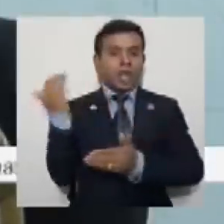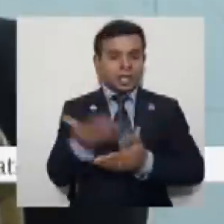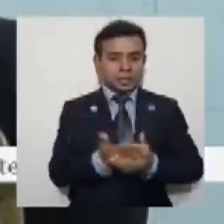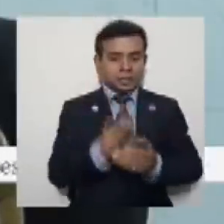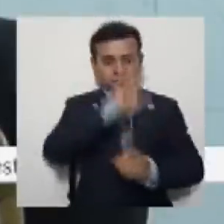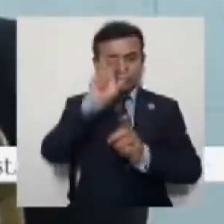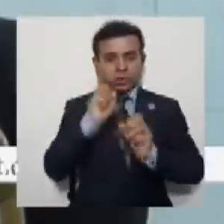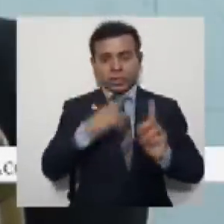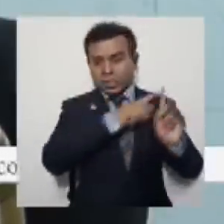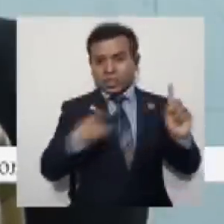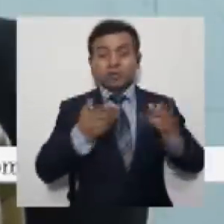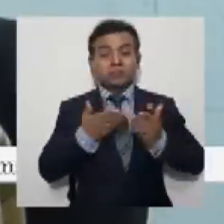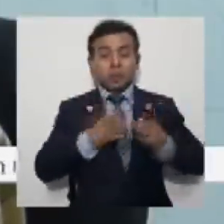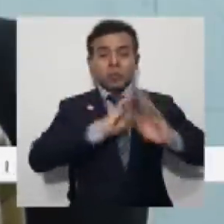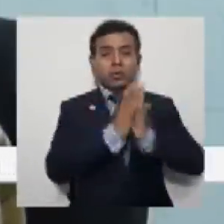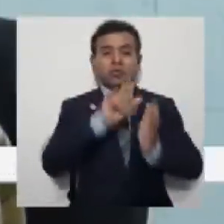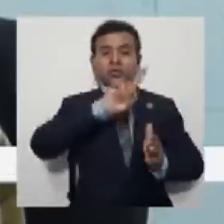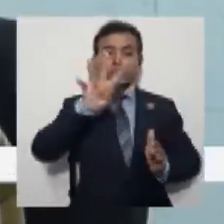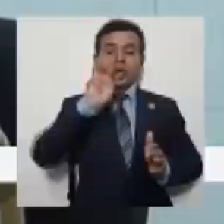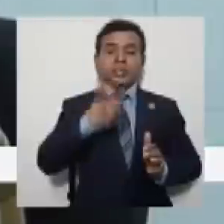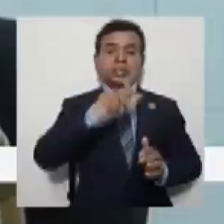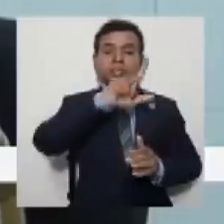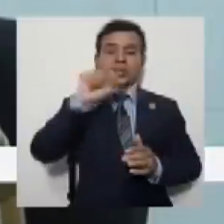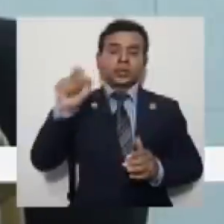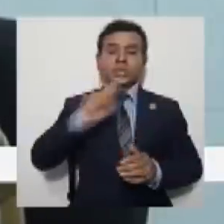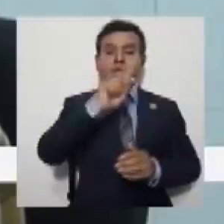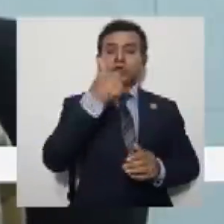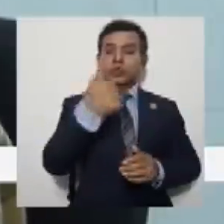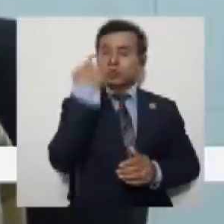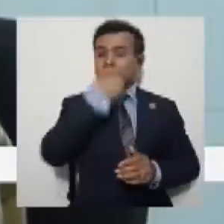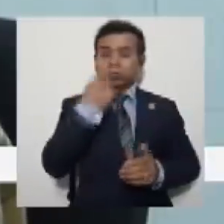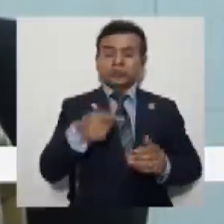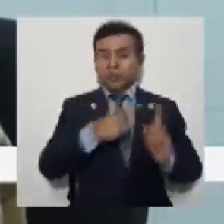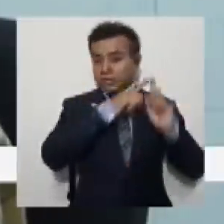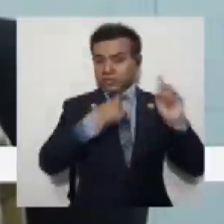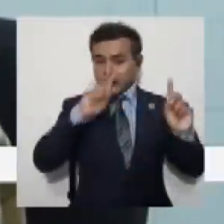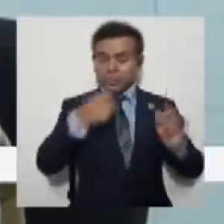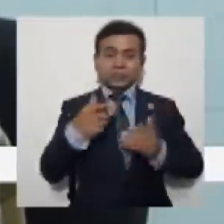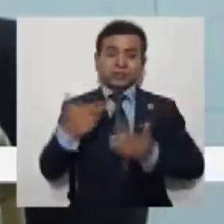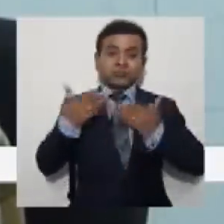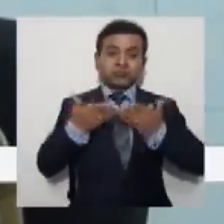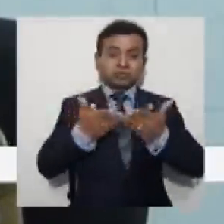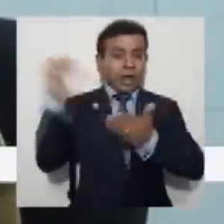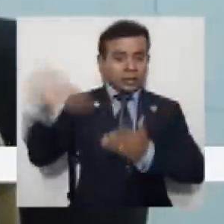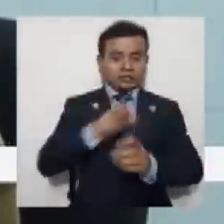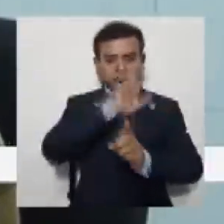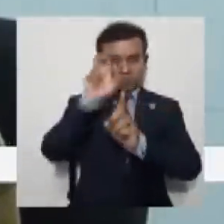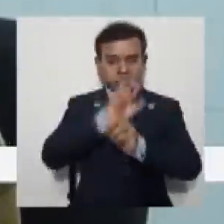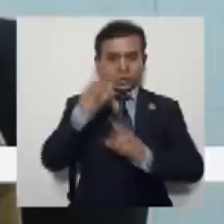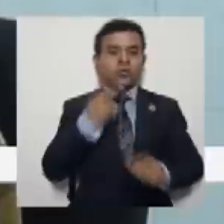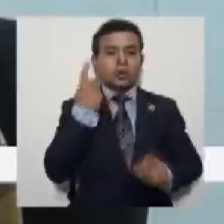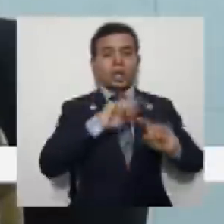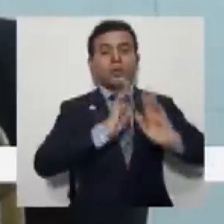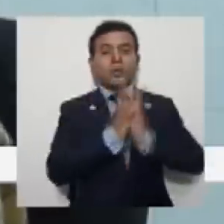14,716 জনকে স্ক্রিনিং করা হয়েছে। আমাদের 24 ঘন্টায় সর্বমোট স্ক্রিনিং 584 জনকে এবং এ পর্যন্ত